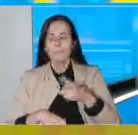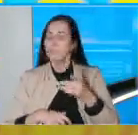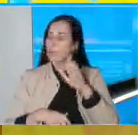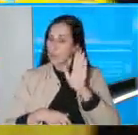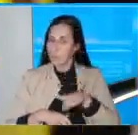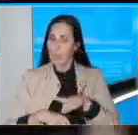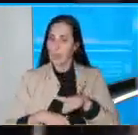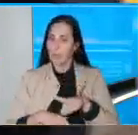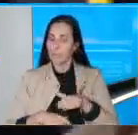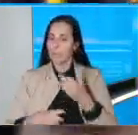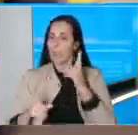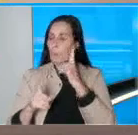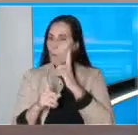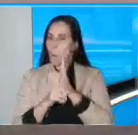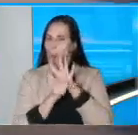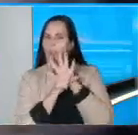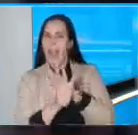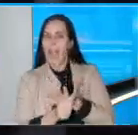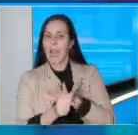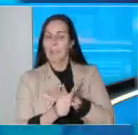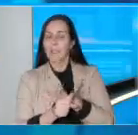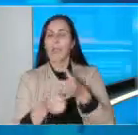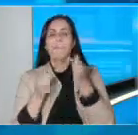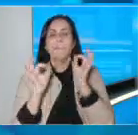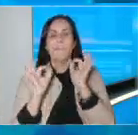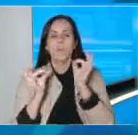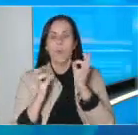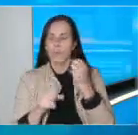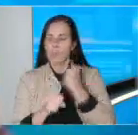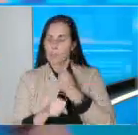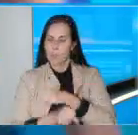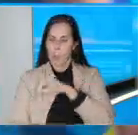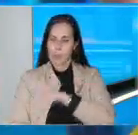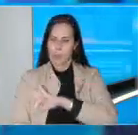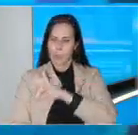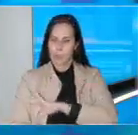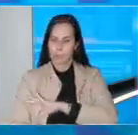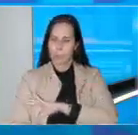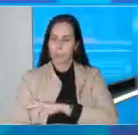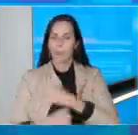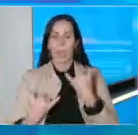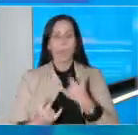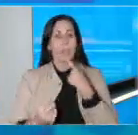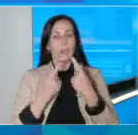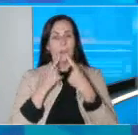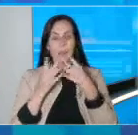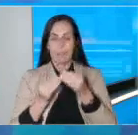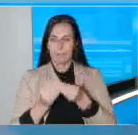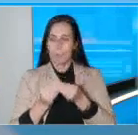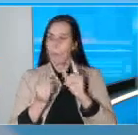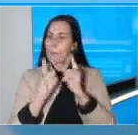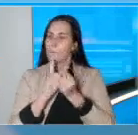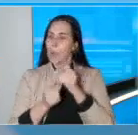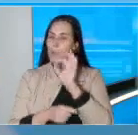הפנים, וגם מול הלחצים החיצוניים, בייחוד אלה שמגיעים ממוסקבה? מסתרף אלינו בעניין הזה יאיר נבות,